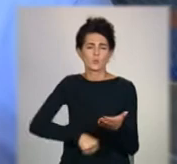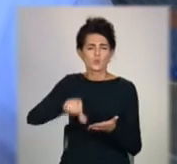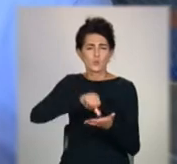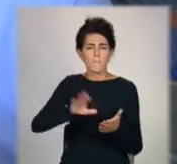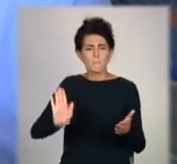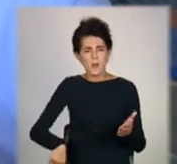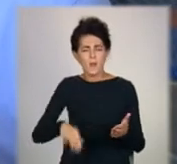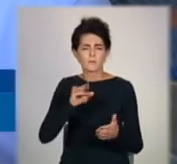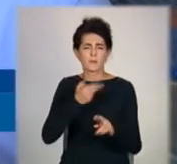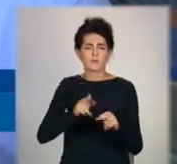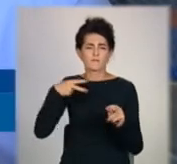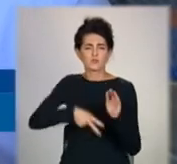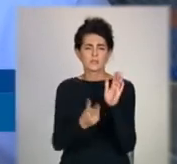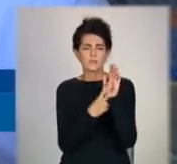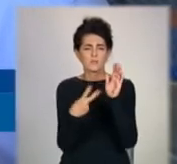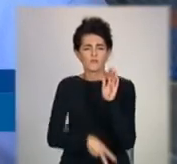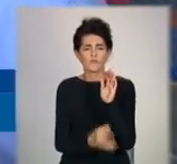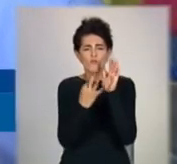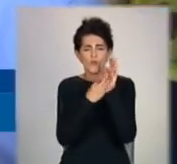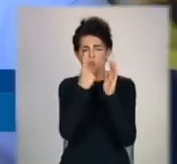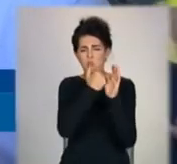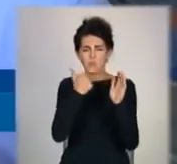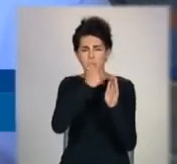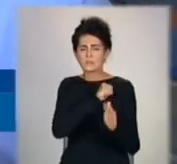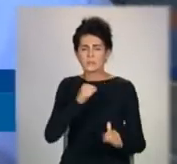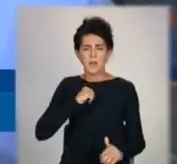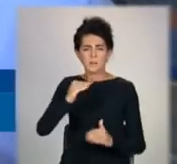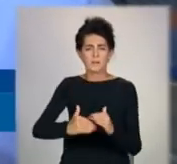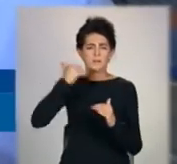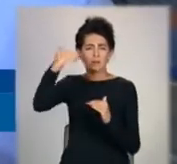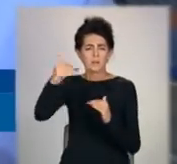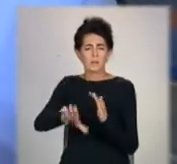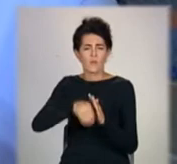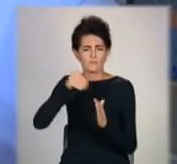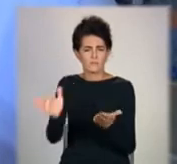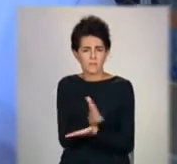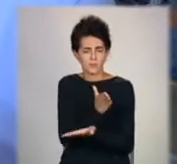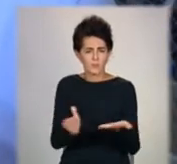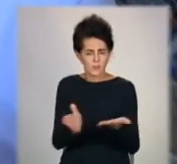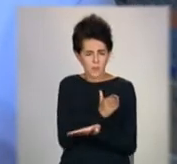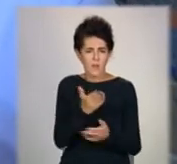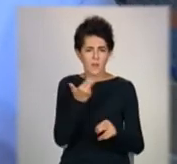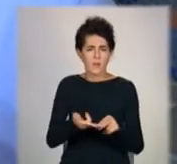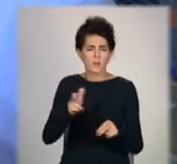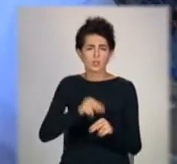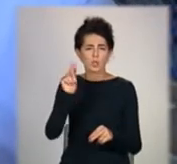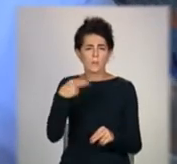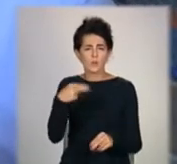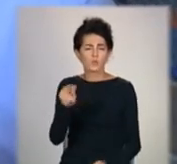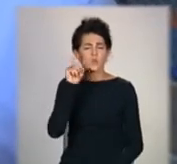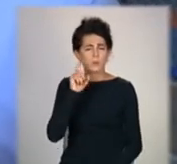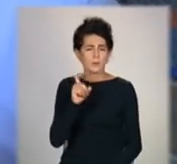молодші кадети, це 2007-2008 рік. Це один із етапів відборочних, можна так сказати, на чемпіонат